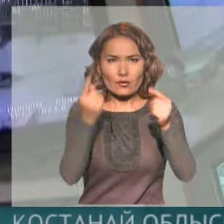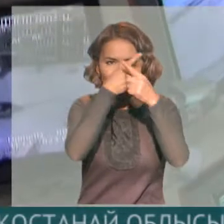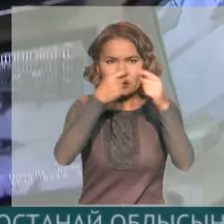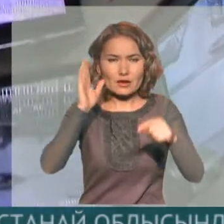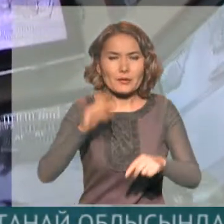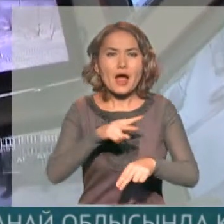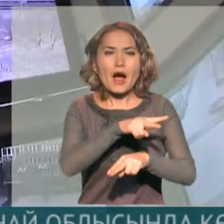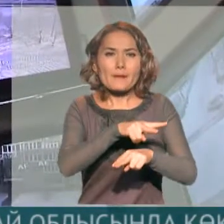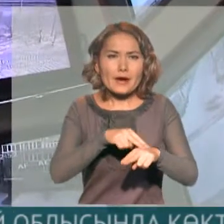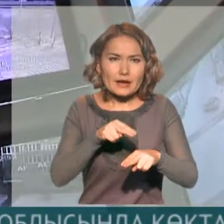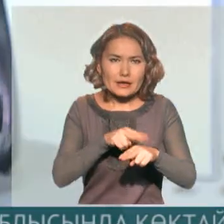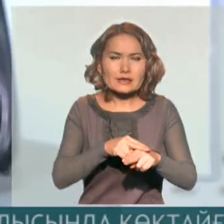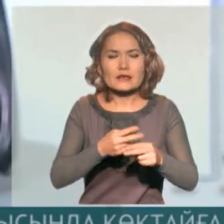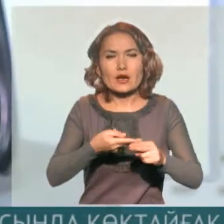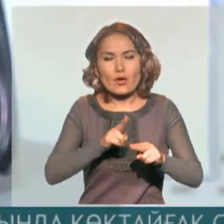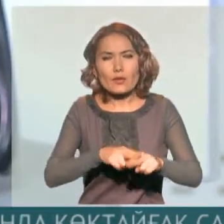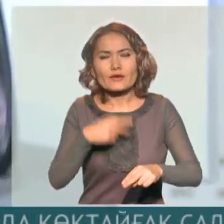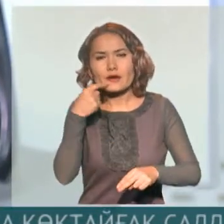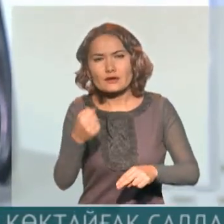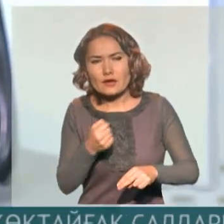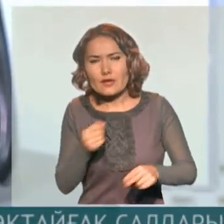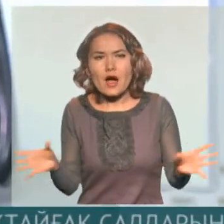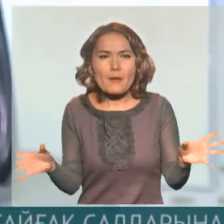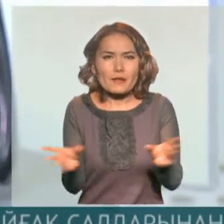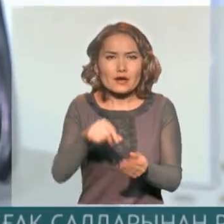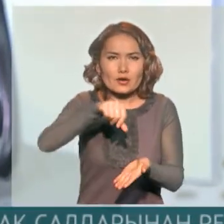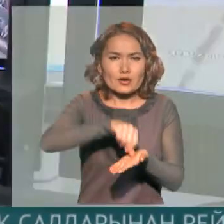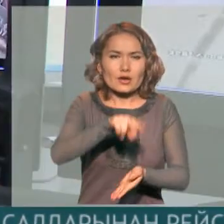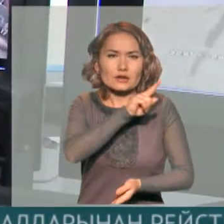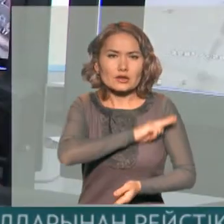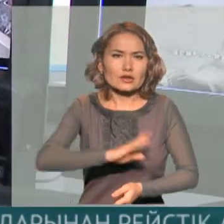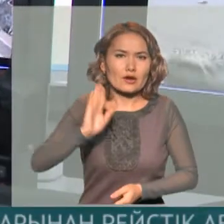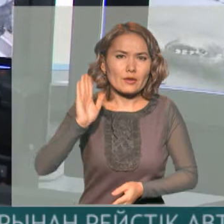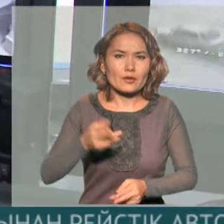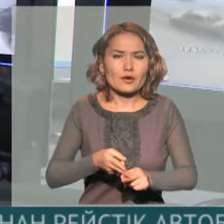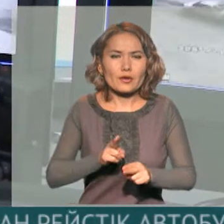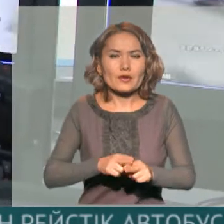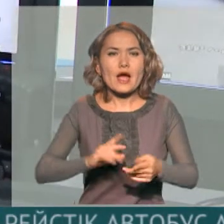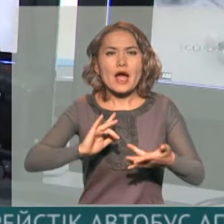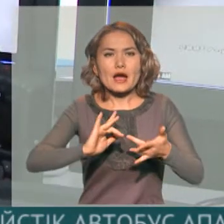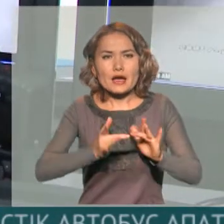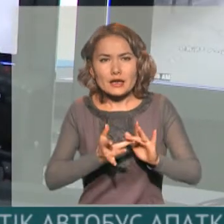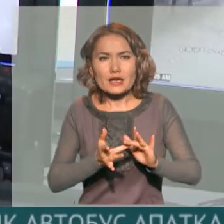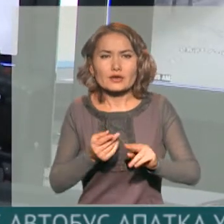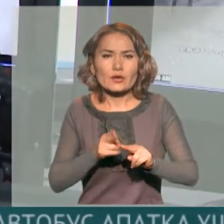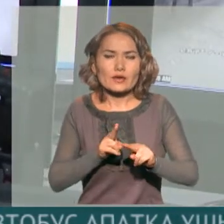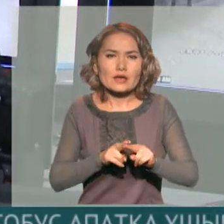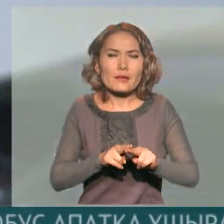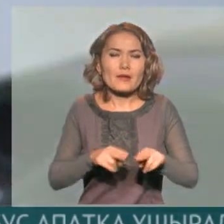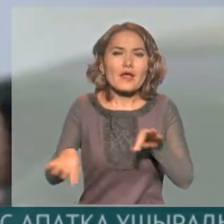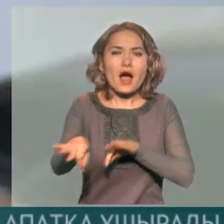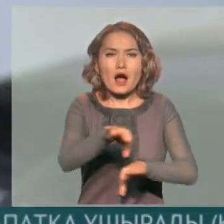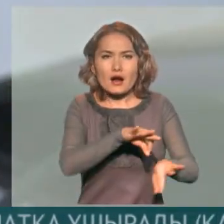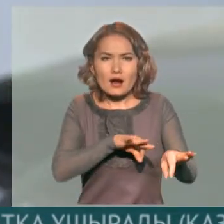мен қоғамдық ұйым және өзін-өзі басқару комитеттерінің мүшелері де тартылатын болады. Ал электронды карта арқылы кез келген адам өз